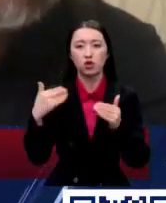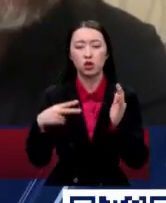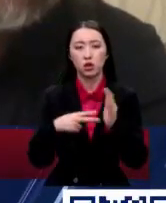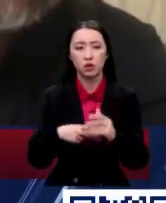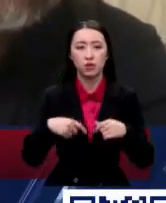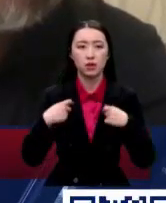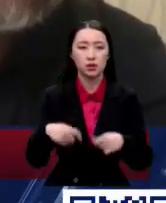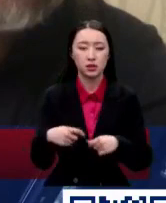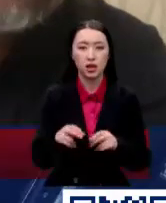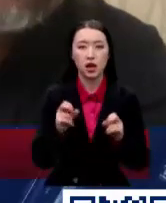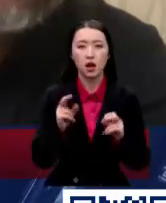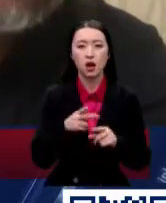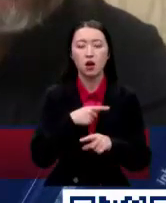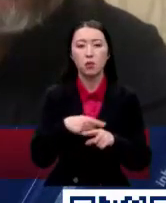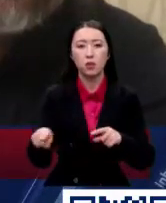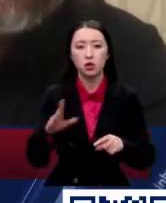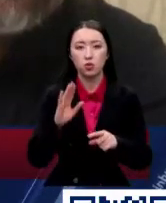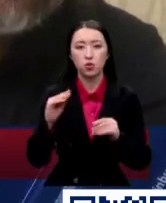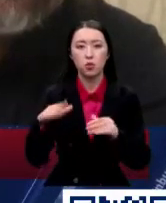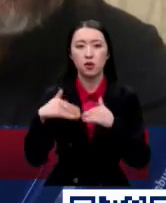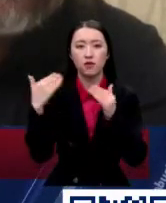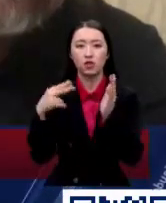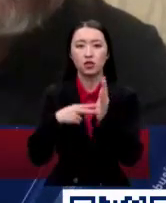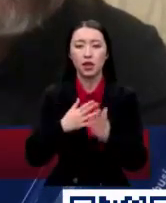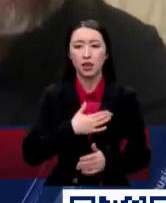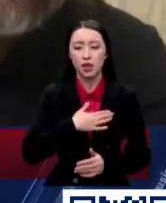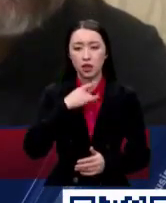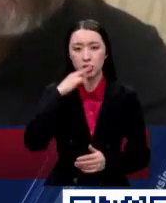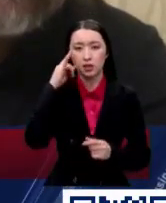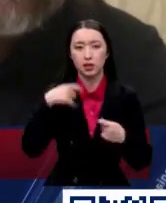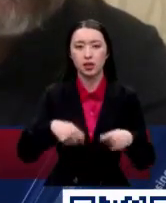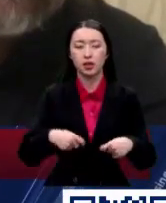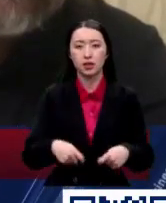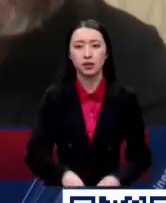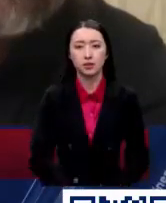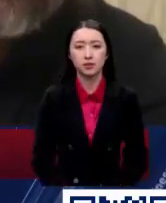услуги. Как быстро отреагирует повышением цен наш казахстанский рынок?